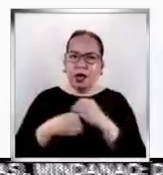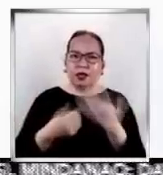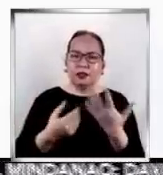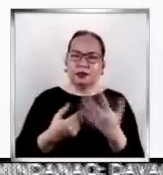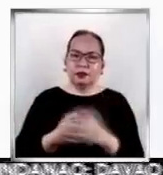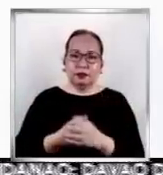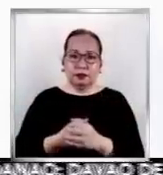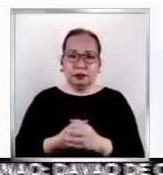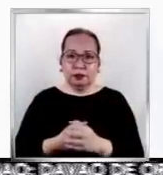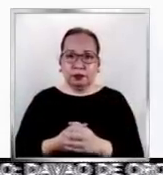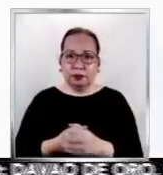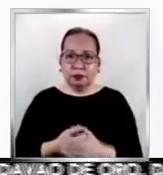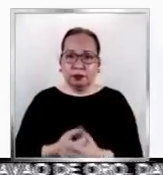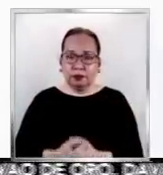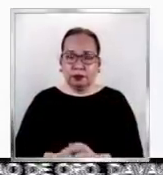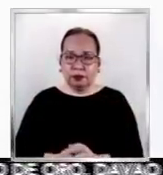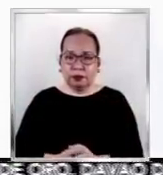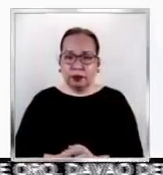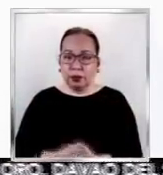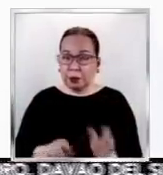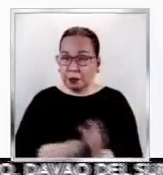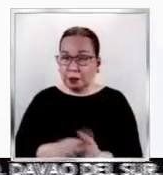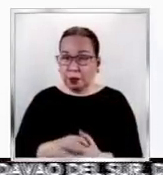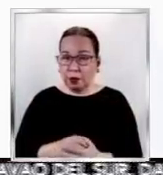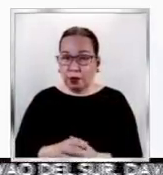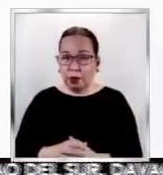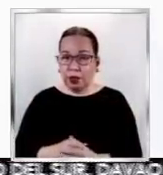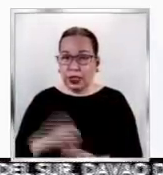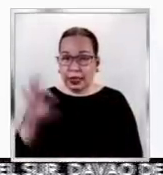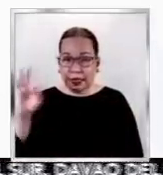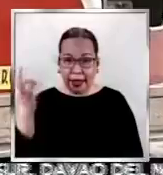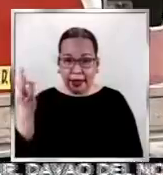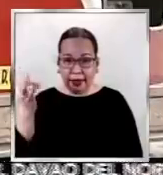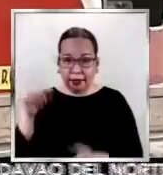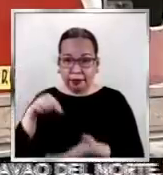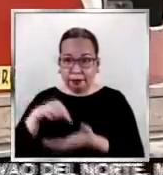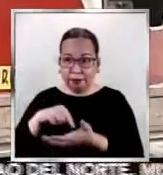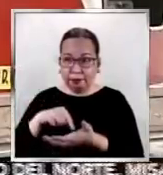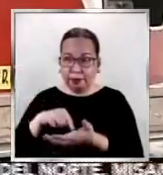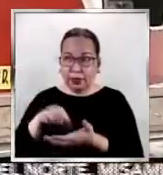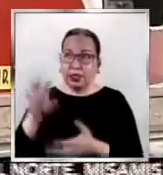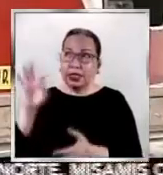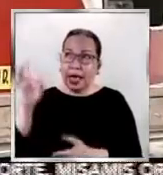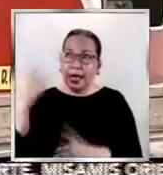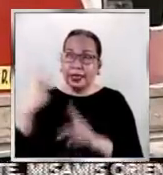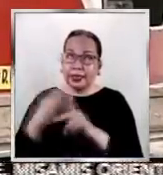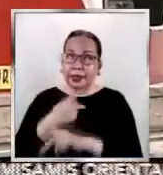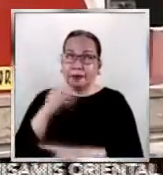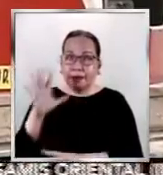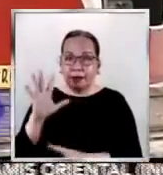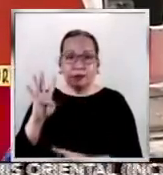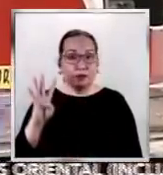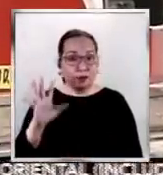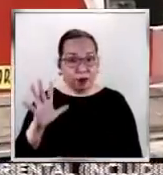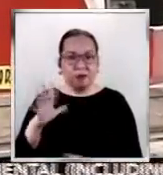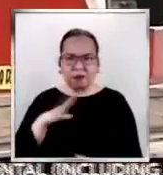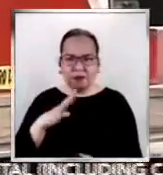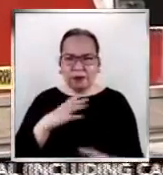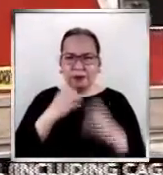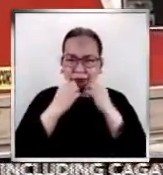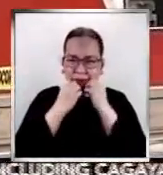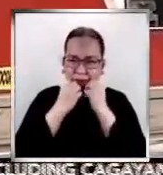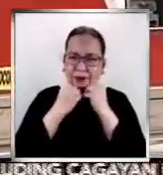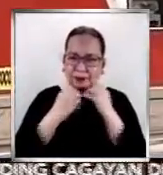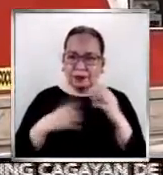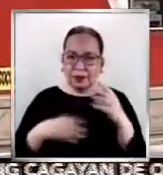minimum fare na 9, that is already 9 times 5. Mas maganda kung sana, mas